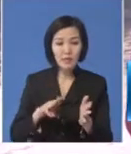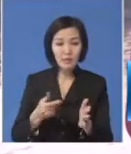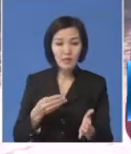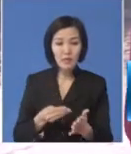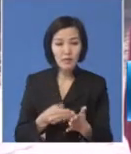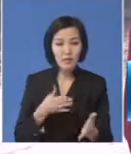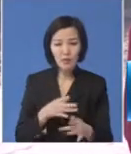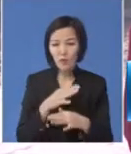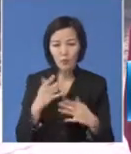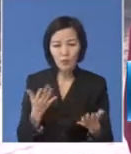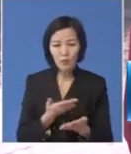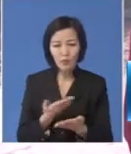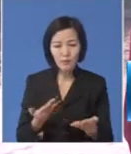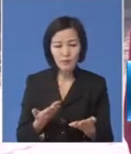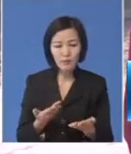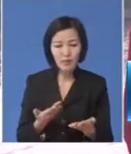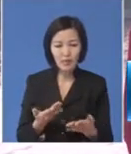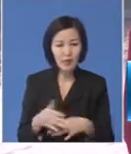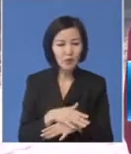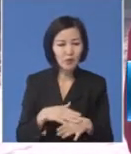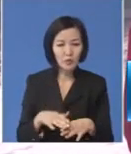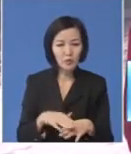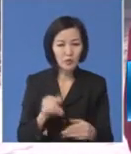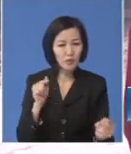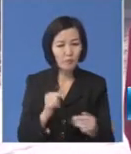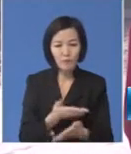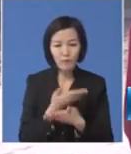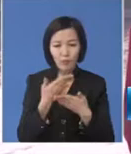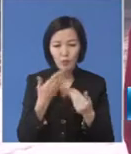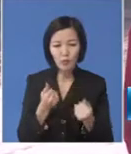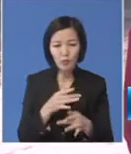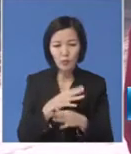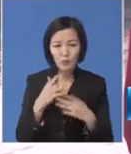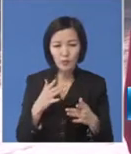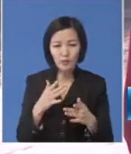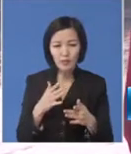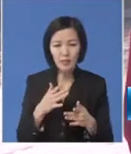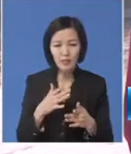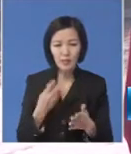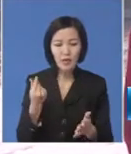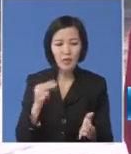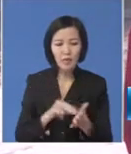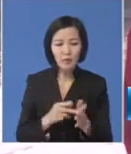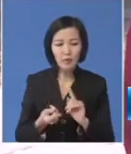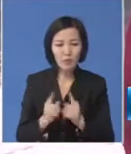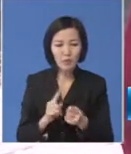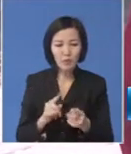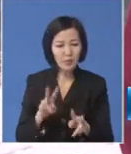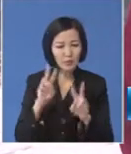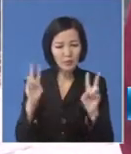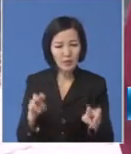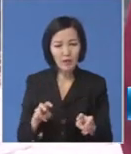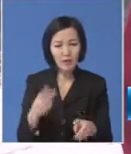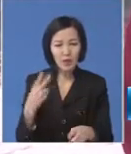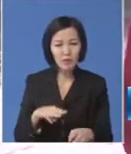қымбаттауы ол көп емес. Тіпті тұрғындарды наразылық білдірмеді. Алайда көбі бағаның өзгертілгенінен бейхабар. Жолақысы 20